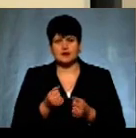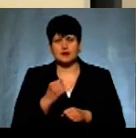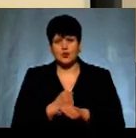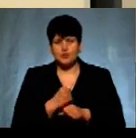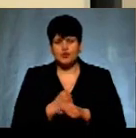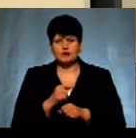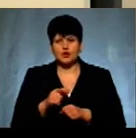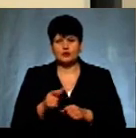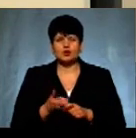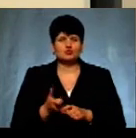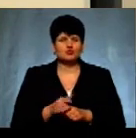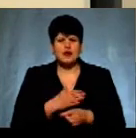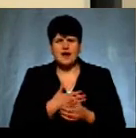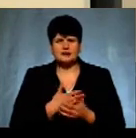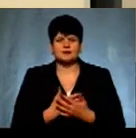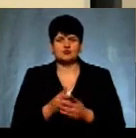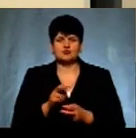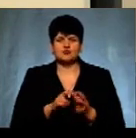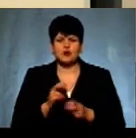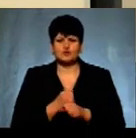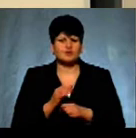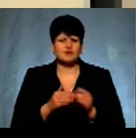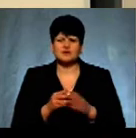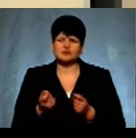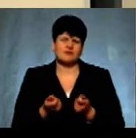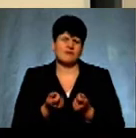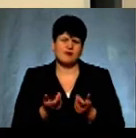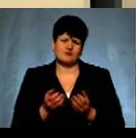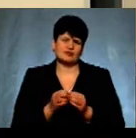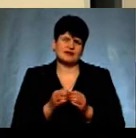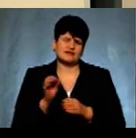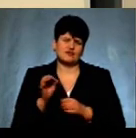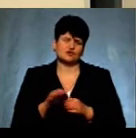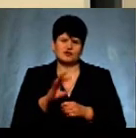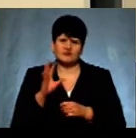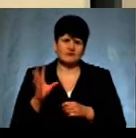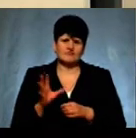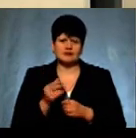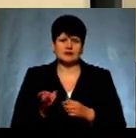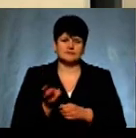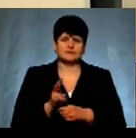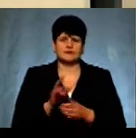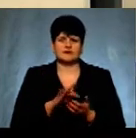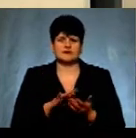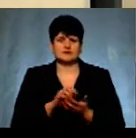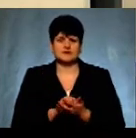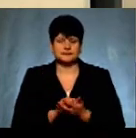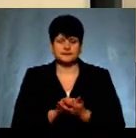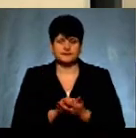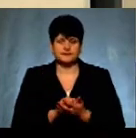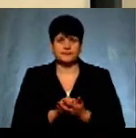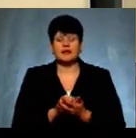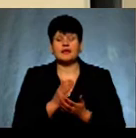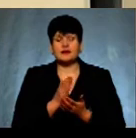робота, і люди, які дуже активно шукають роботу, їх практично дуже мало. Це десь 10% від тих осіб, які звертаються в службу зайнятості. Є, наприклад, що